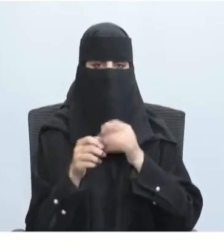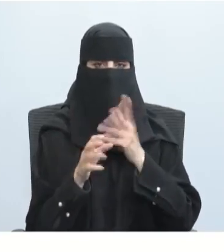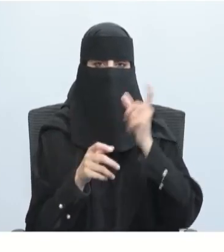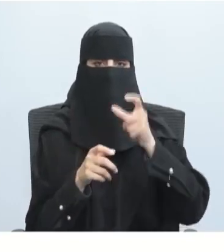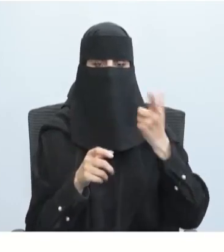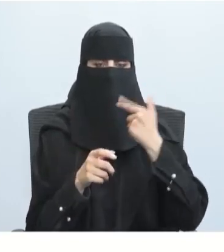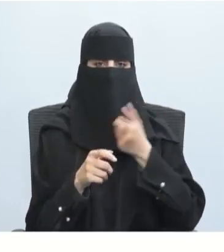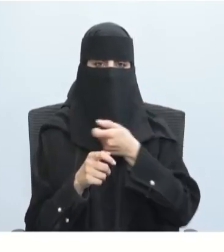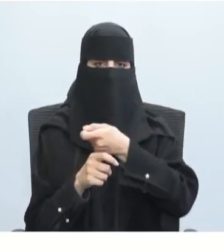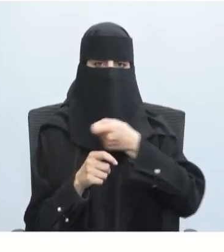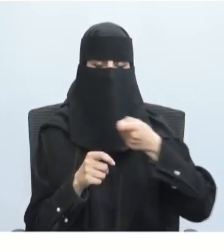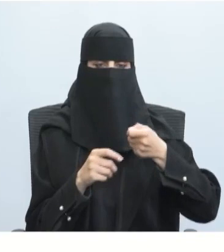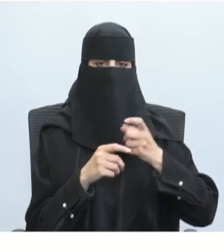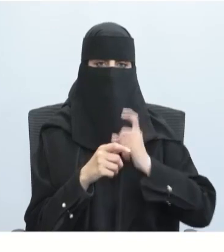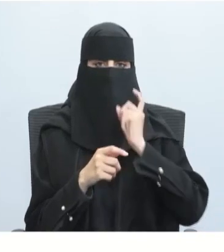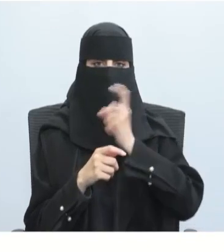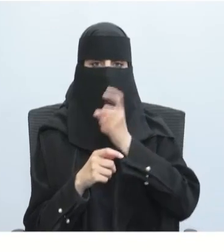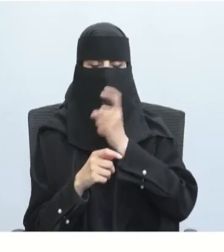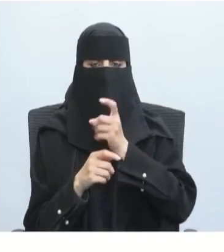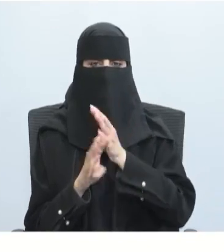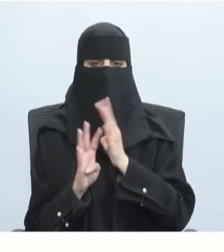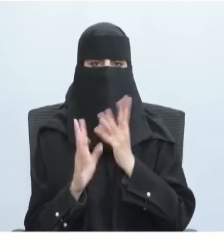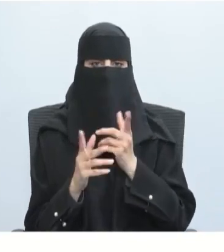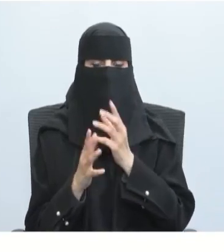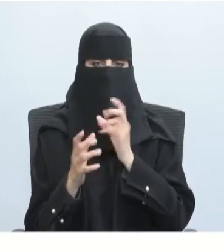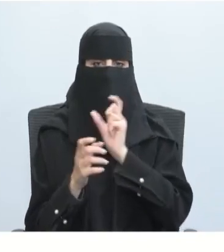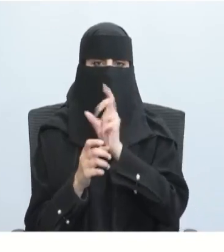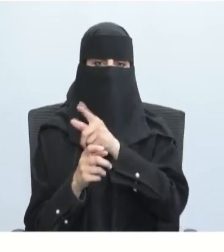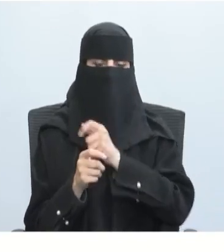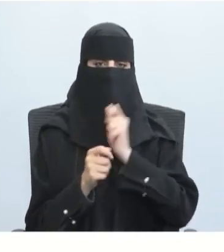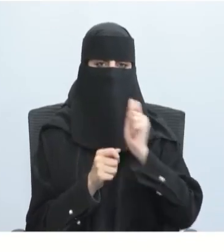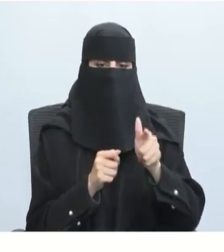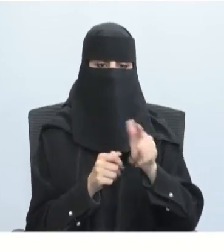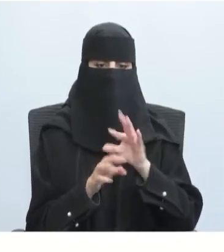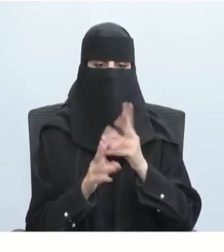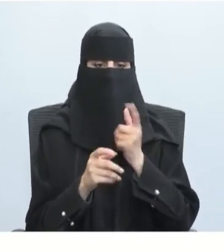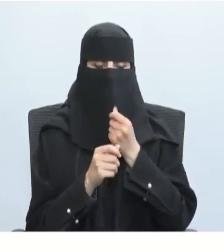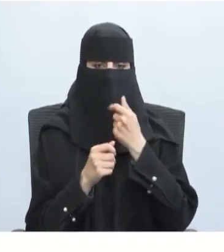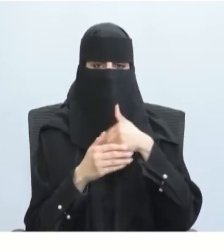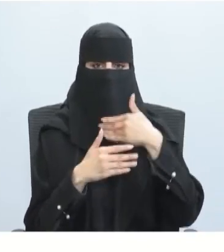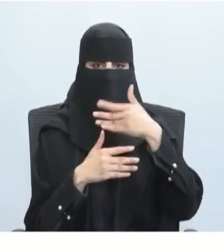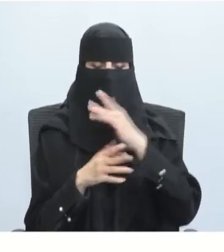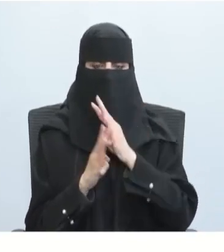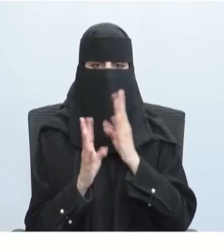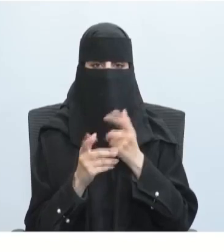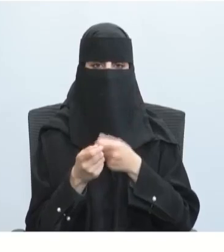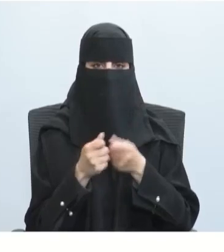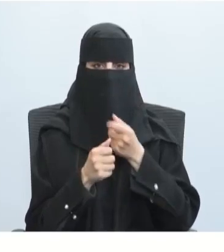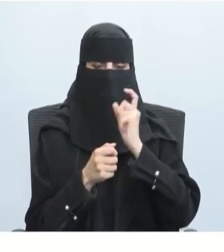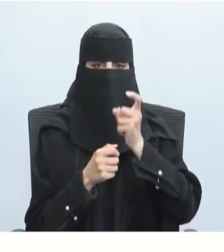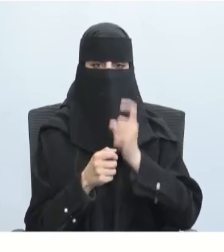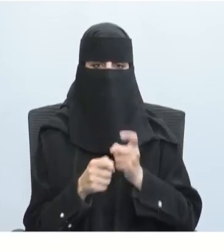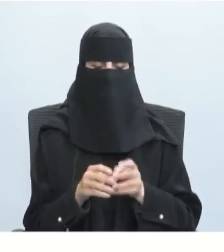قرض وبالتالي تفك او يفكر الجهه المانحه او المموله بالمستقبل بالتاكيد حينما يضعون